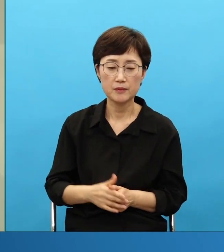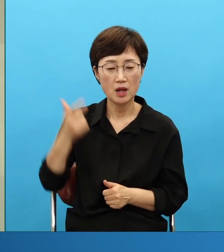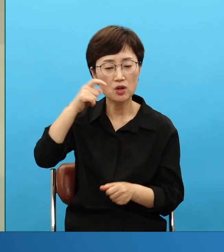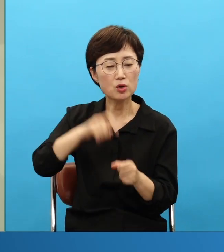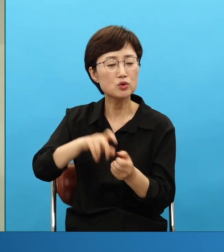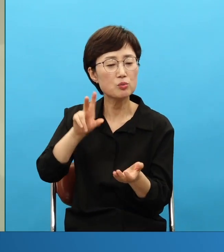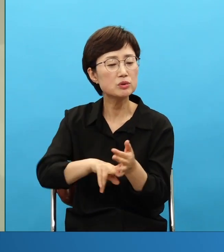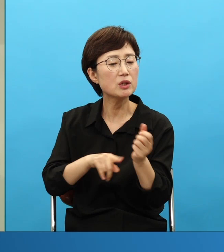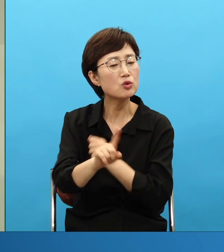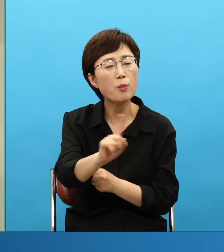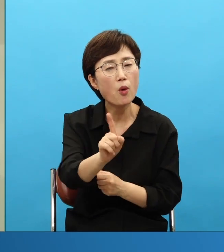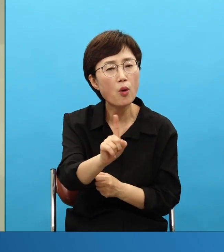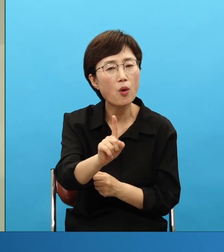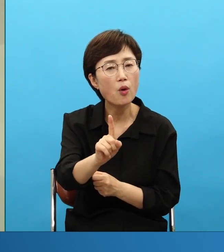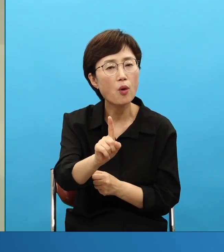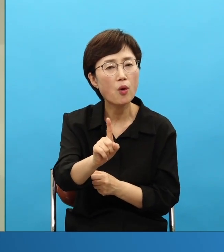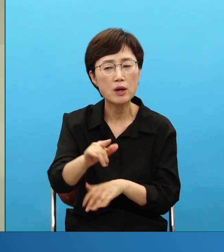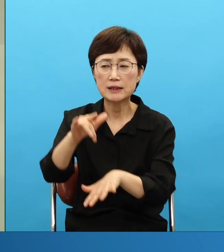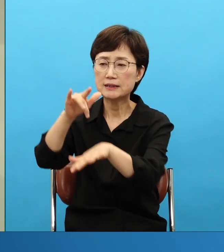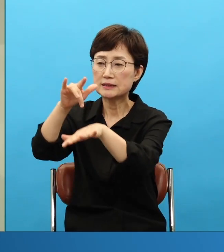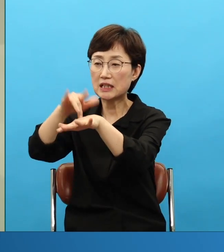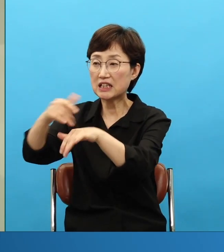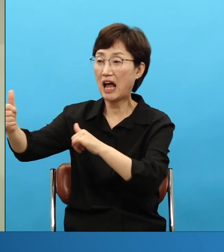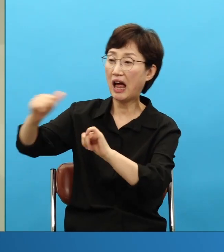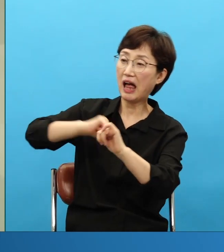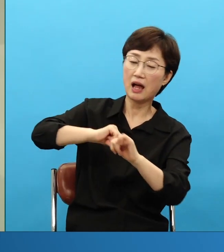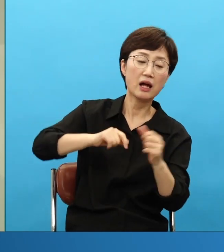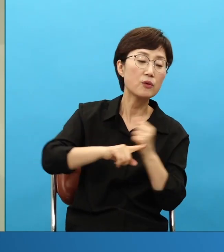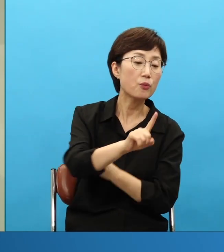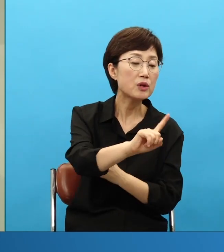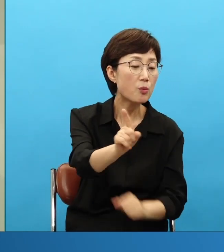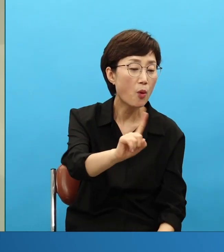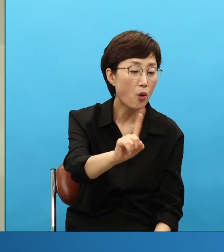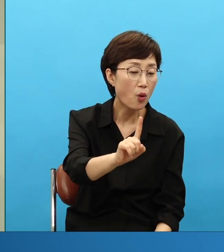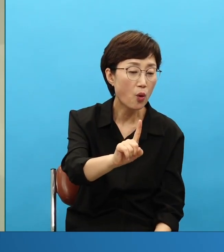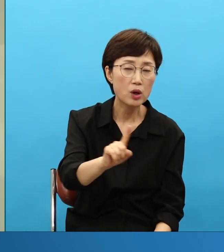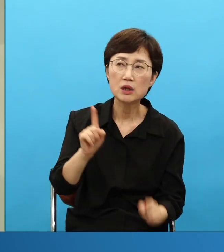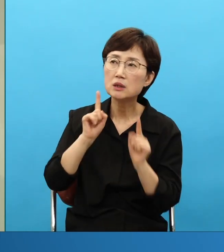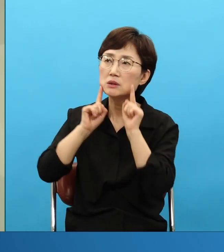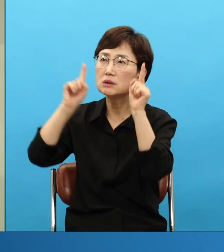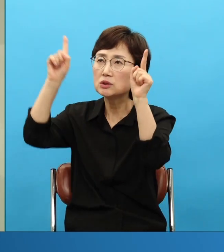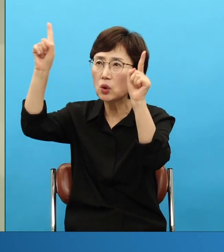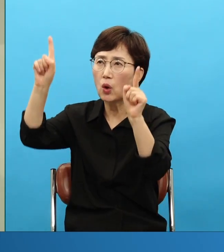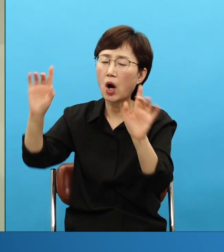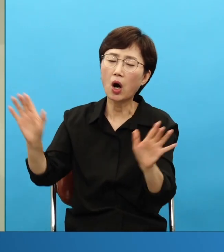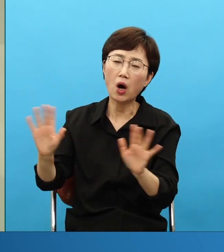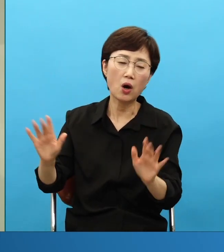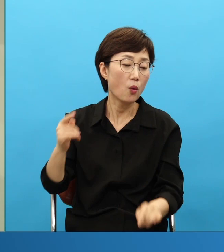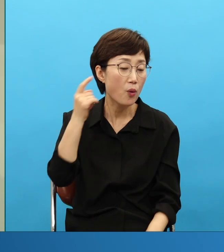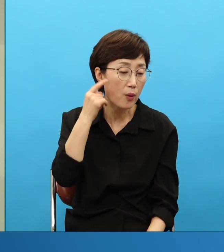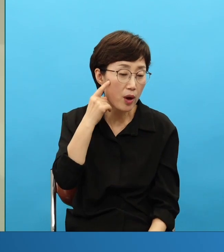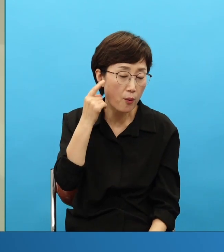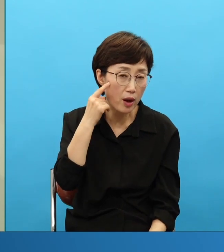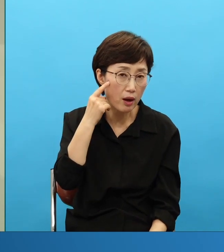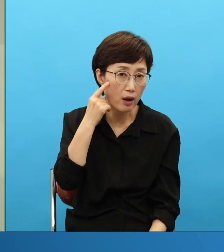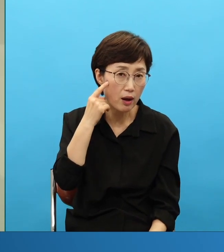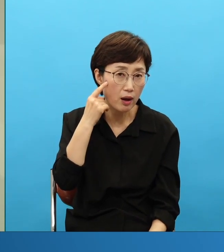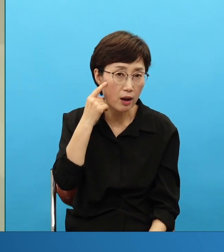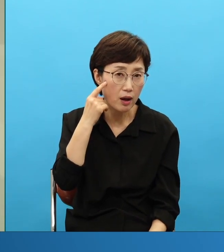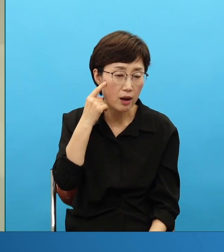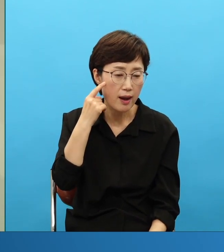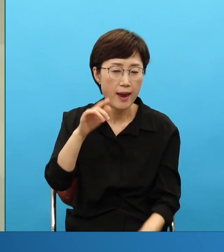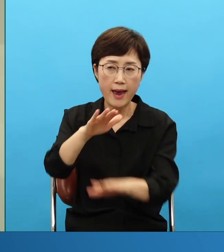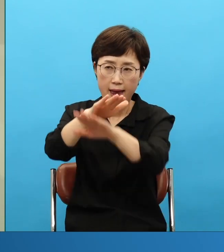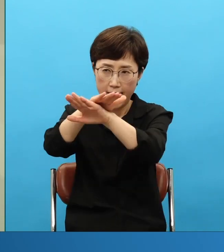올까요? Why do spiritual problems come? 왜 사단에게 당할까요? Why are we being taken in by 왜 Satan? 지옥 배경이 살까요? Why are we living underneath the background of 그 hell?